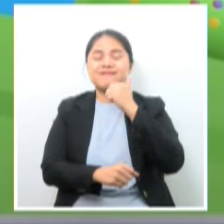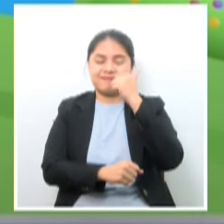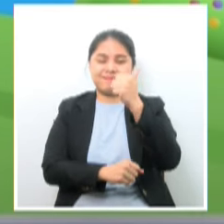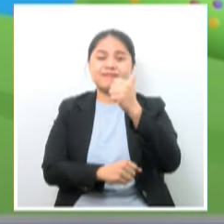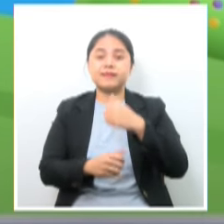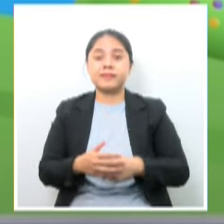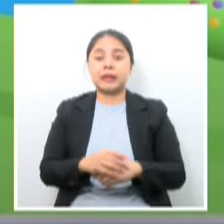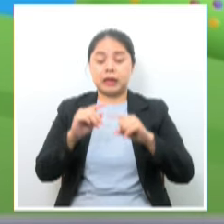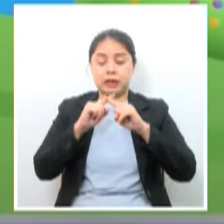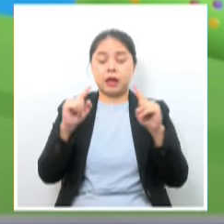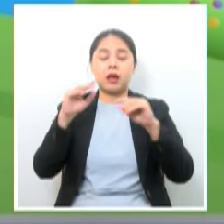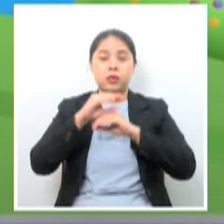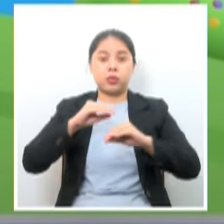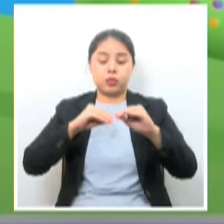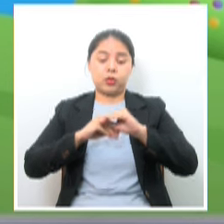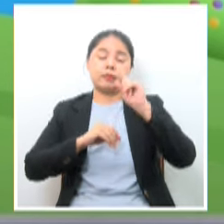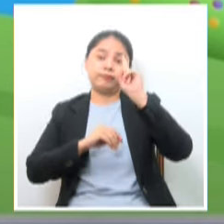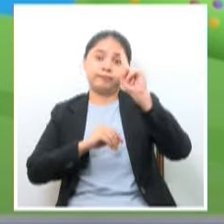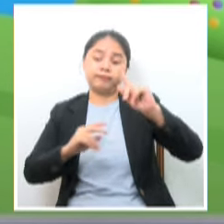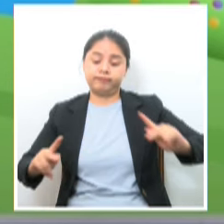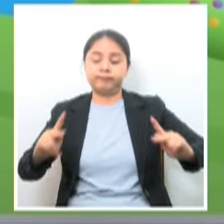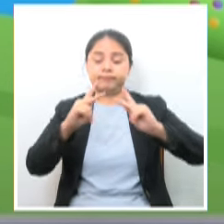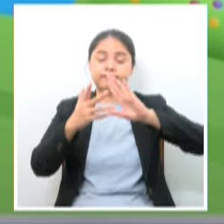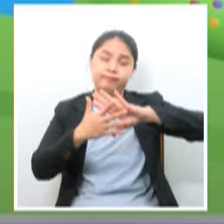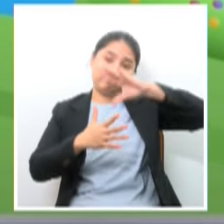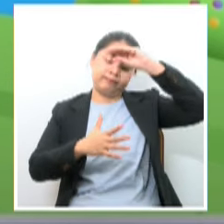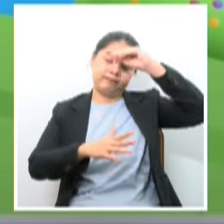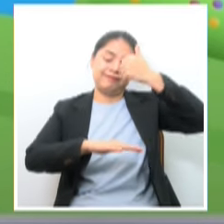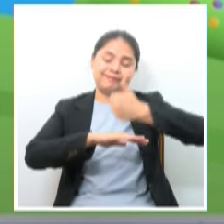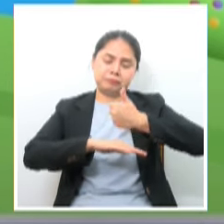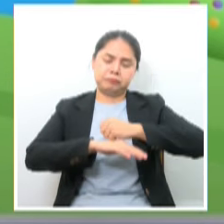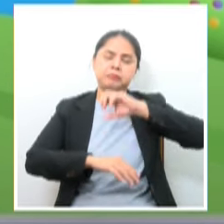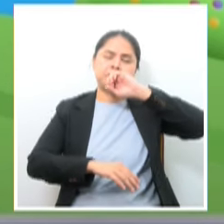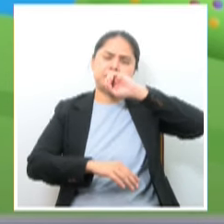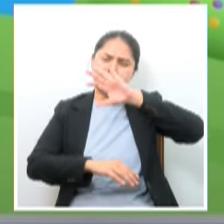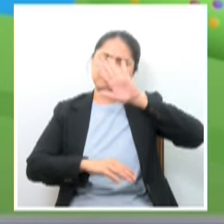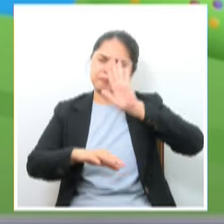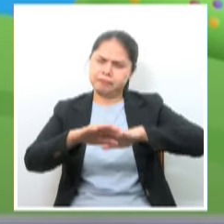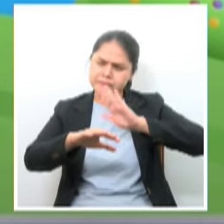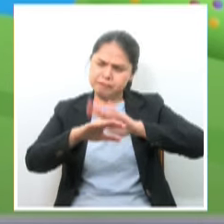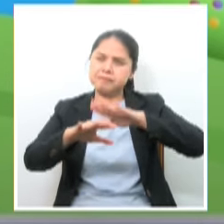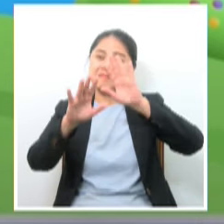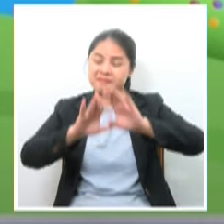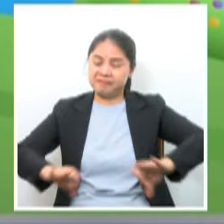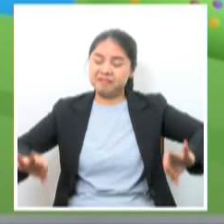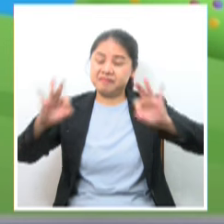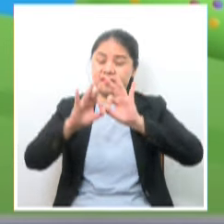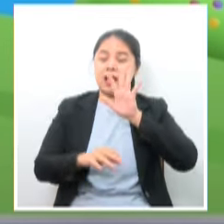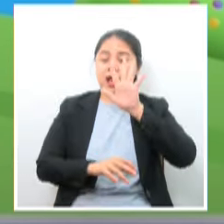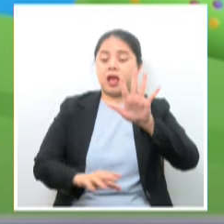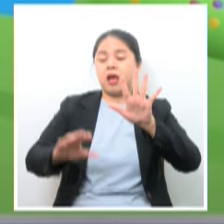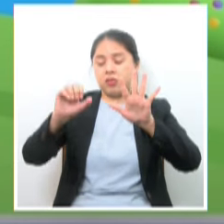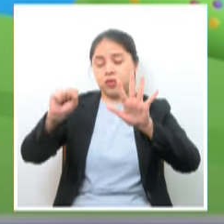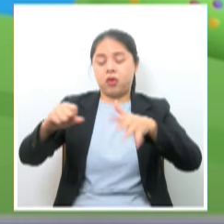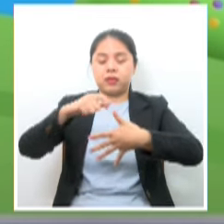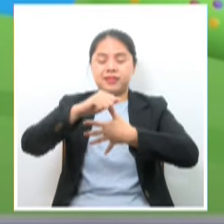แล้วอีกโครงการหนึ่งที่ท่านรัฐมนตรีฝากเน้นย้ำคือโครงการสุขขายดีมีความสุขนะครับเน้นย้ำว่าต้องใช้หลัก5สอก็คือสะอาด